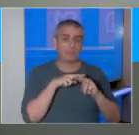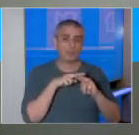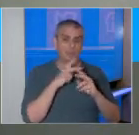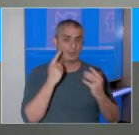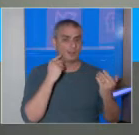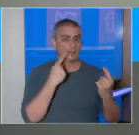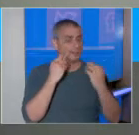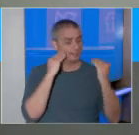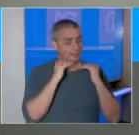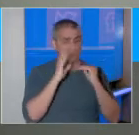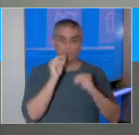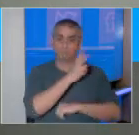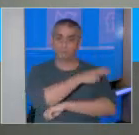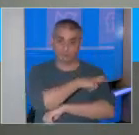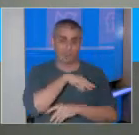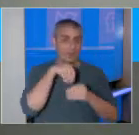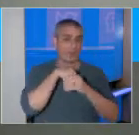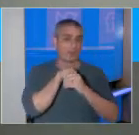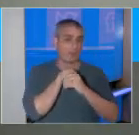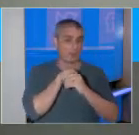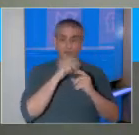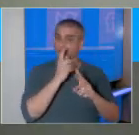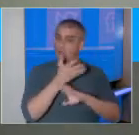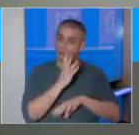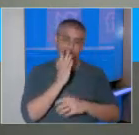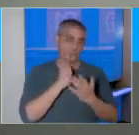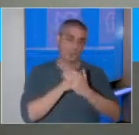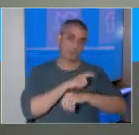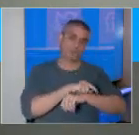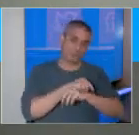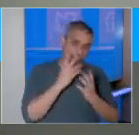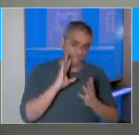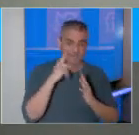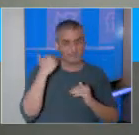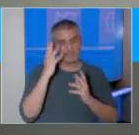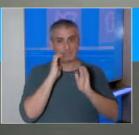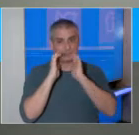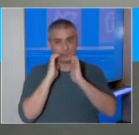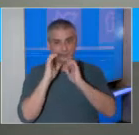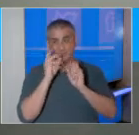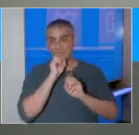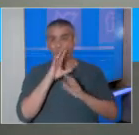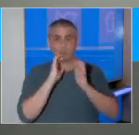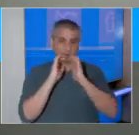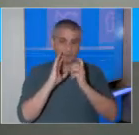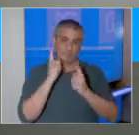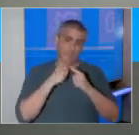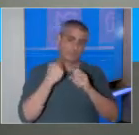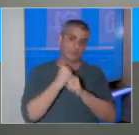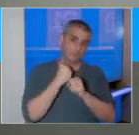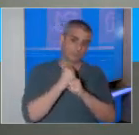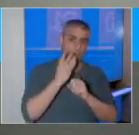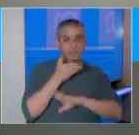עם המשטרה, התיאום כלל את זה שהם לא ייכנסו עד שעה מסוימת, ומה יהיה עם התקשורת, אם זה יודלף לתקשורת, מה בדיוק יעשו,